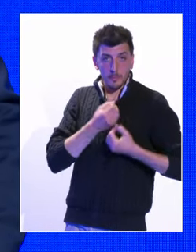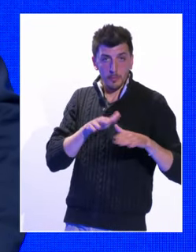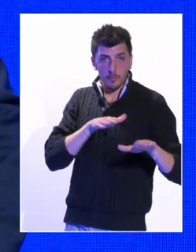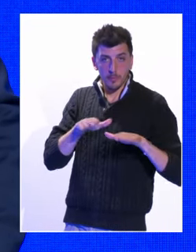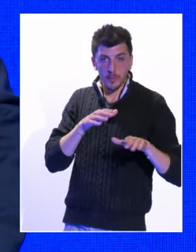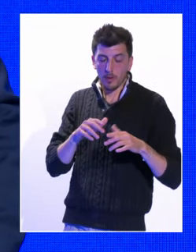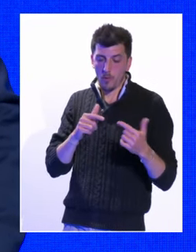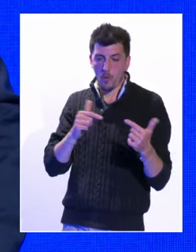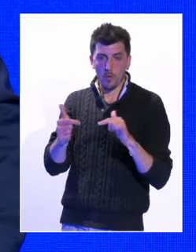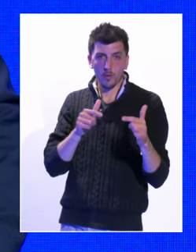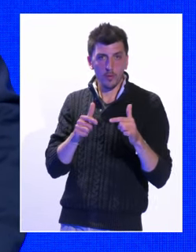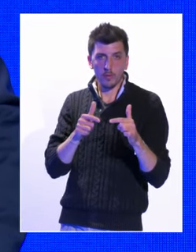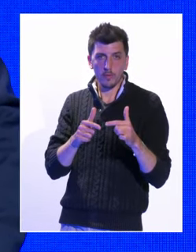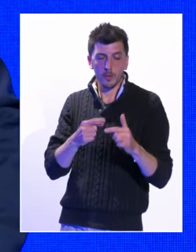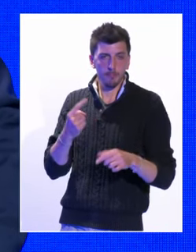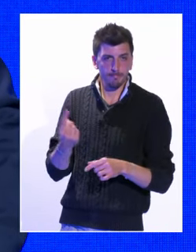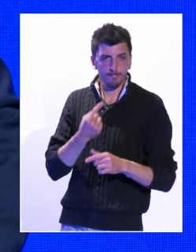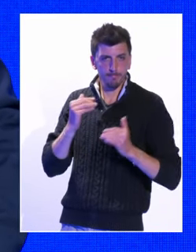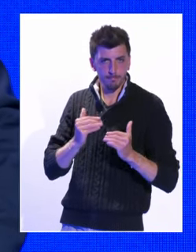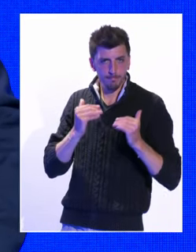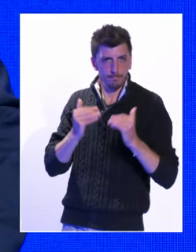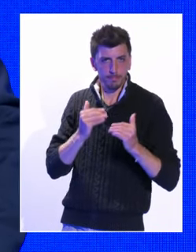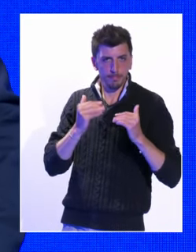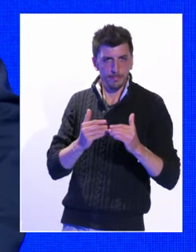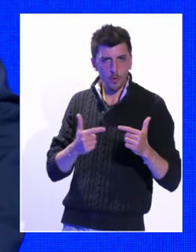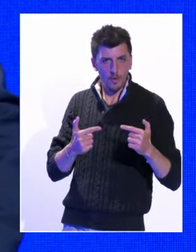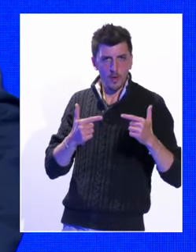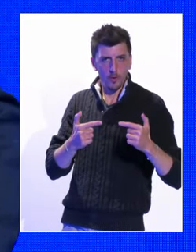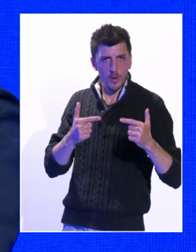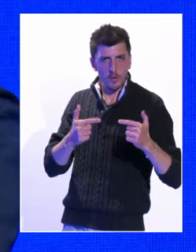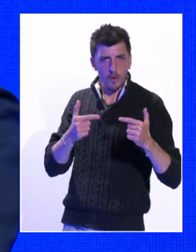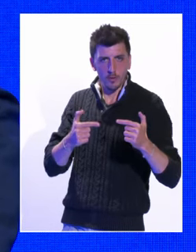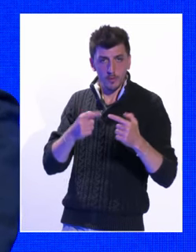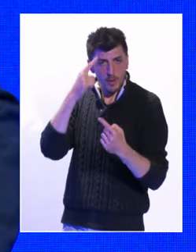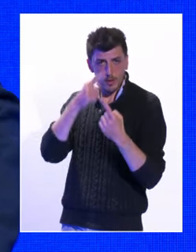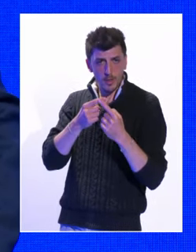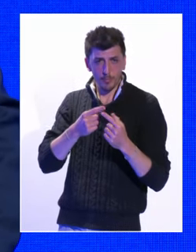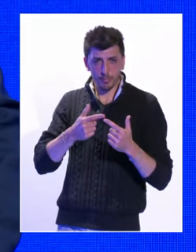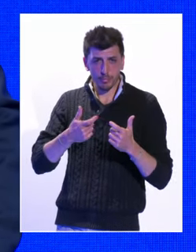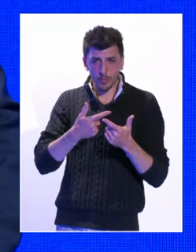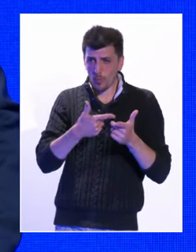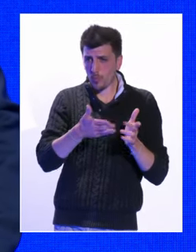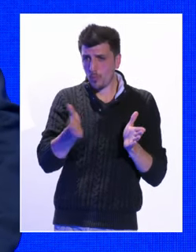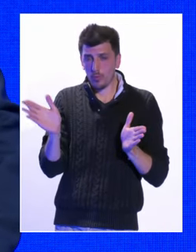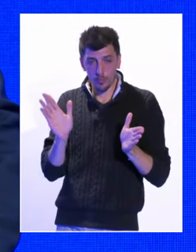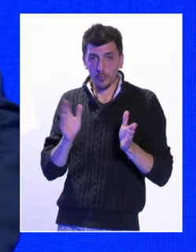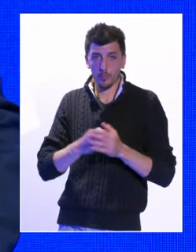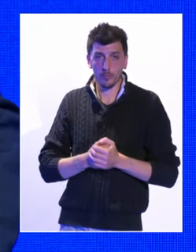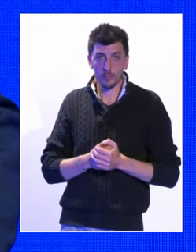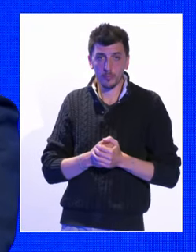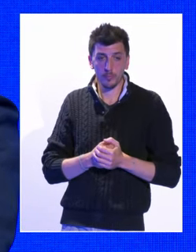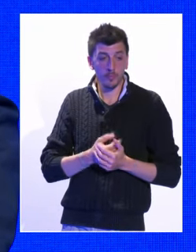conflit systématique et sur tous les sujets. Tout conflictualisé, disait-il,